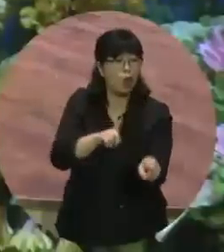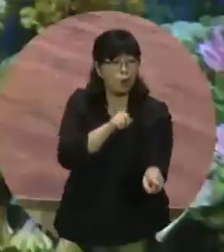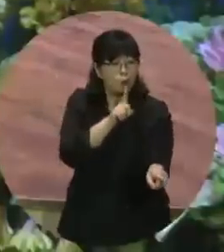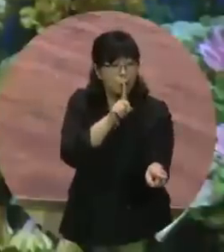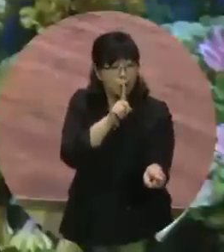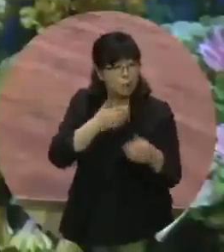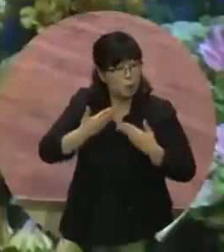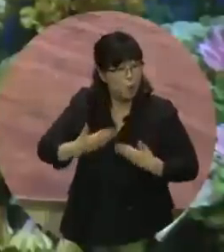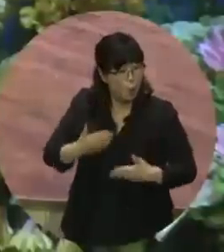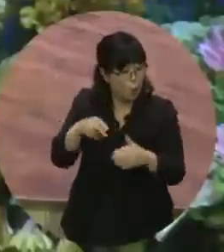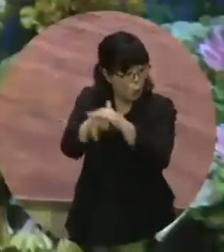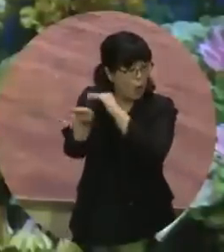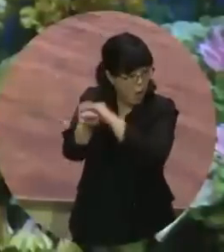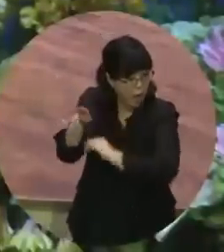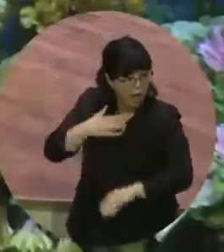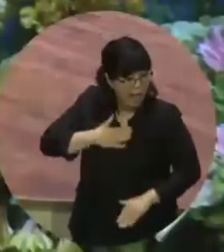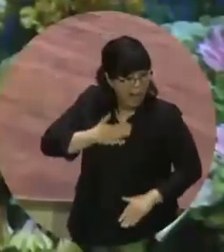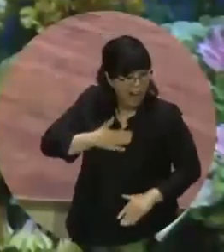에서가 그렇게